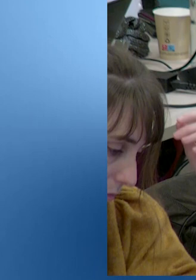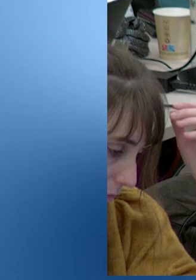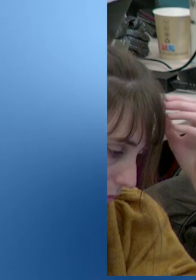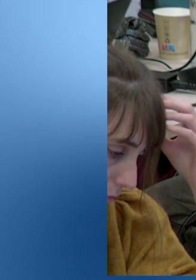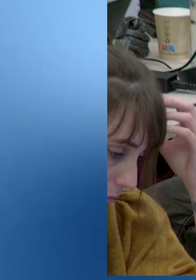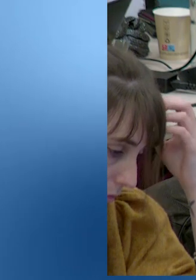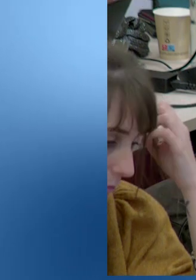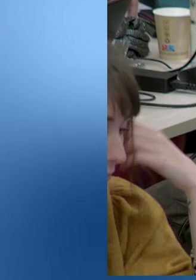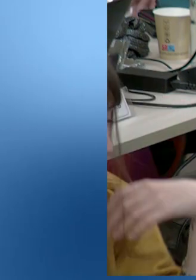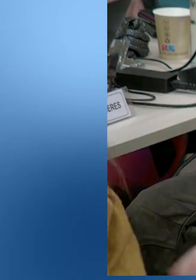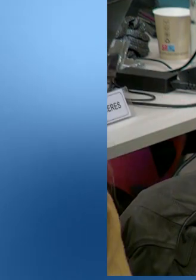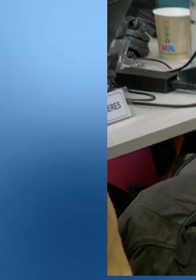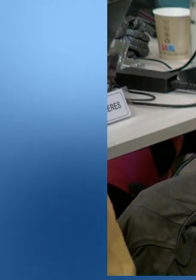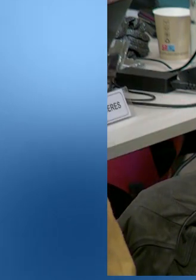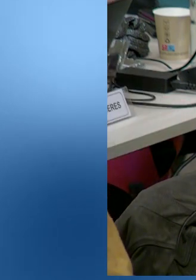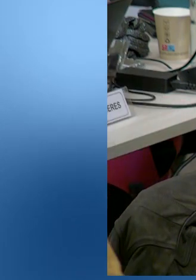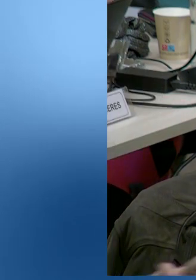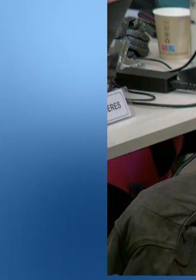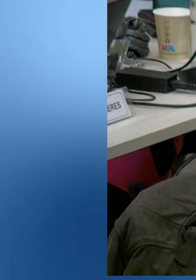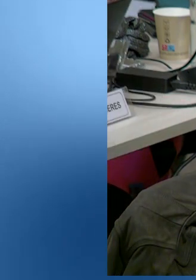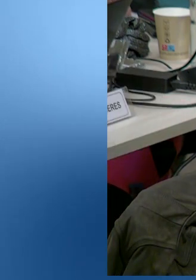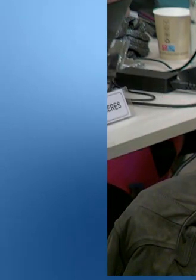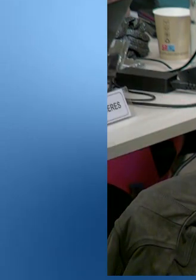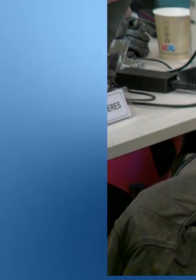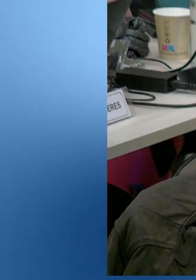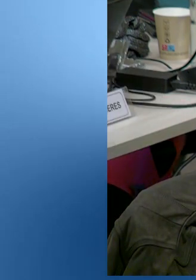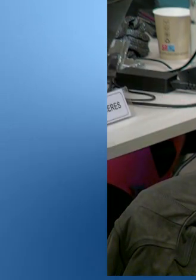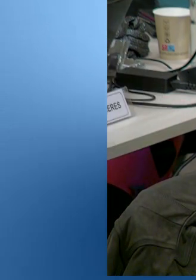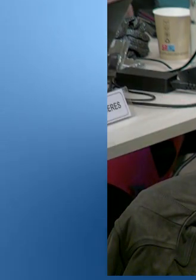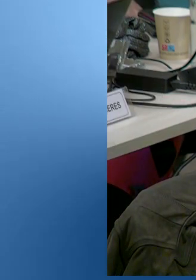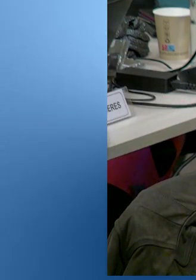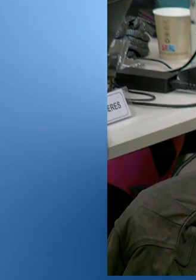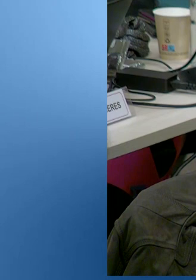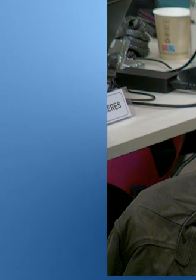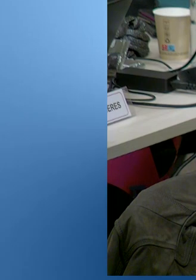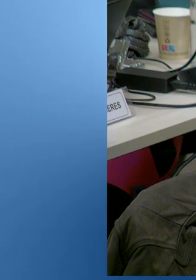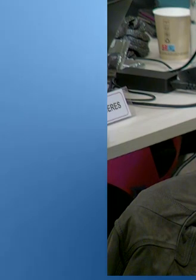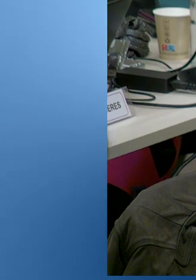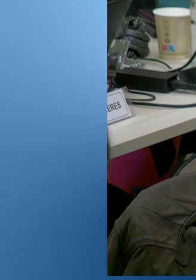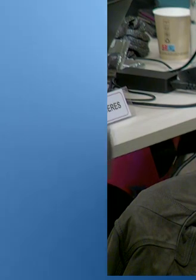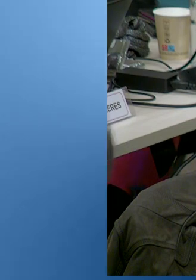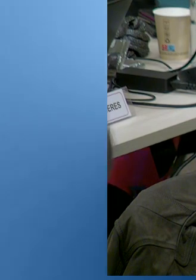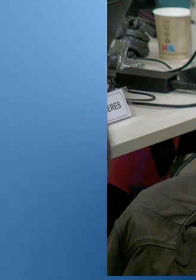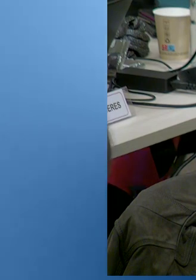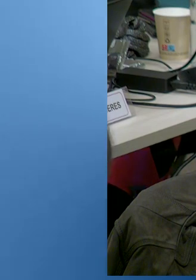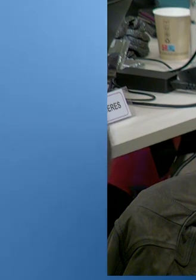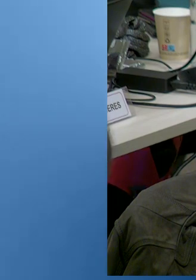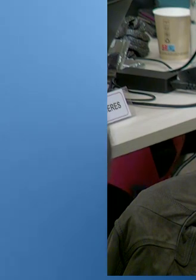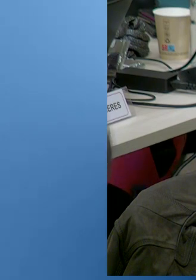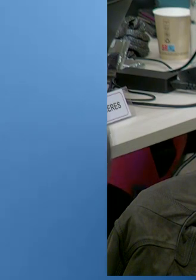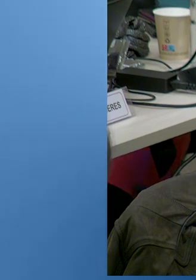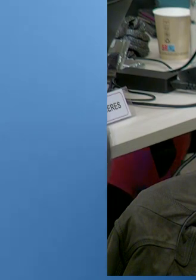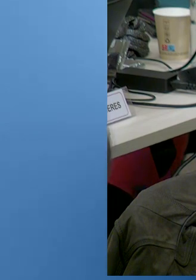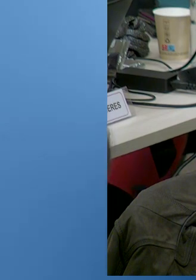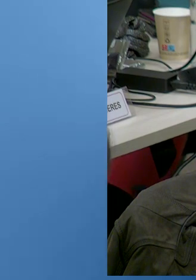d'attentees qui était également prévue et qui a permis euh de repêcher un certain nombre de candidatures dès lors que nous avons eu des